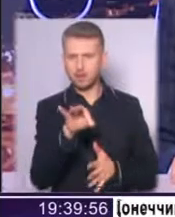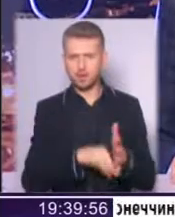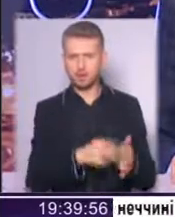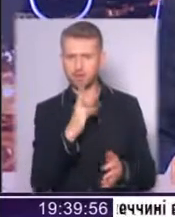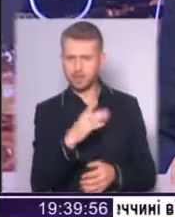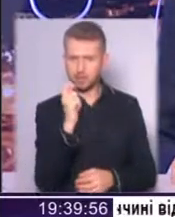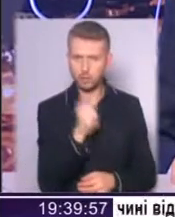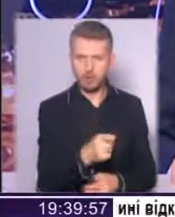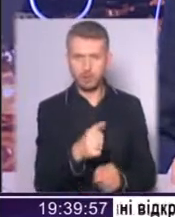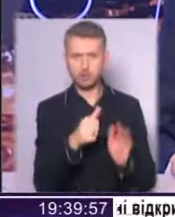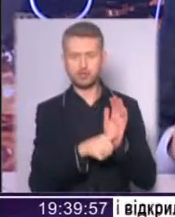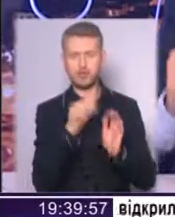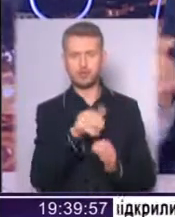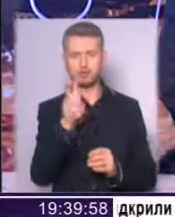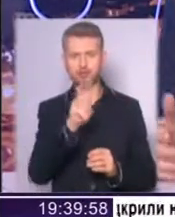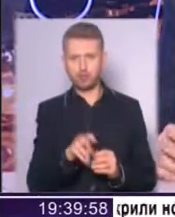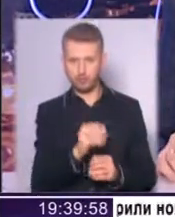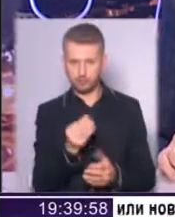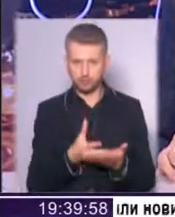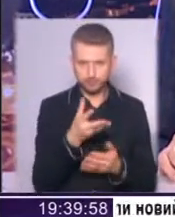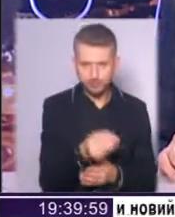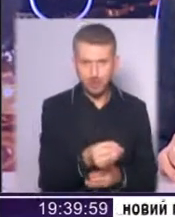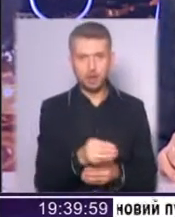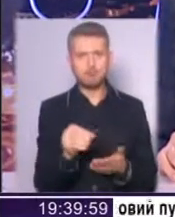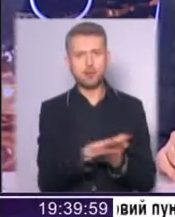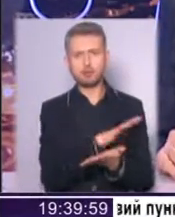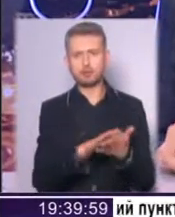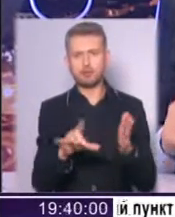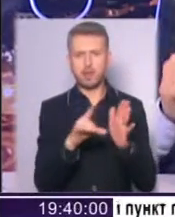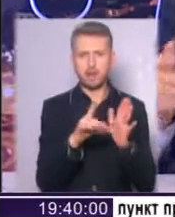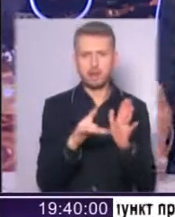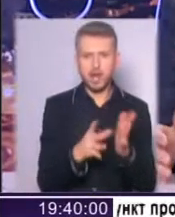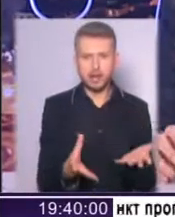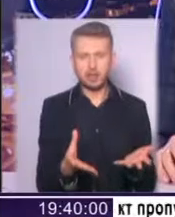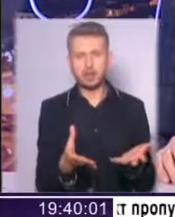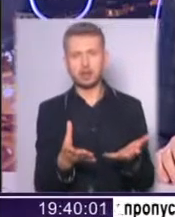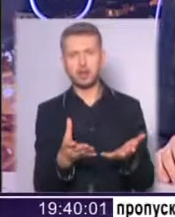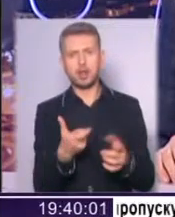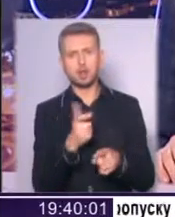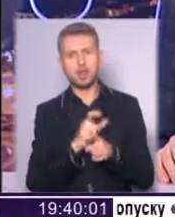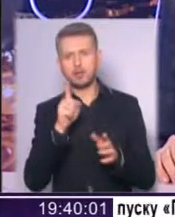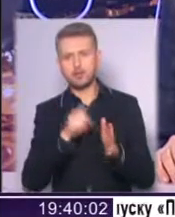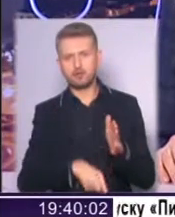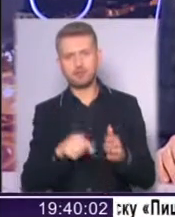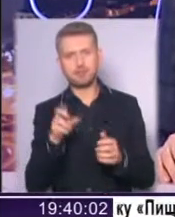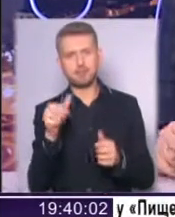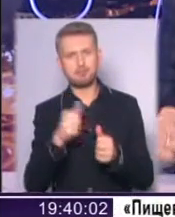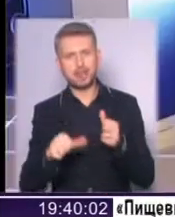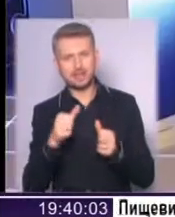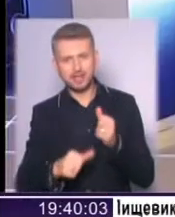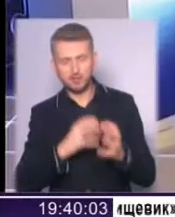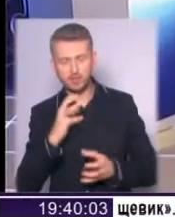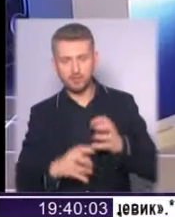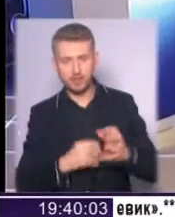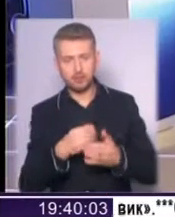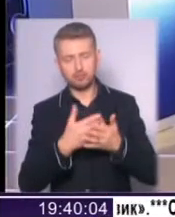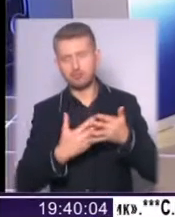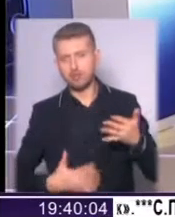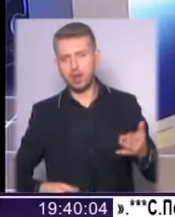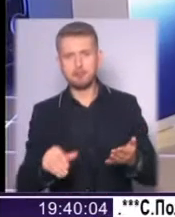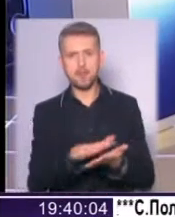перша програма, але тут розумієте, коли ти говориш про це людям, люди кажуть, ну а як, я в таких умовах, тобі держава нічого не допомагає. Це не так, як в Каддафі в свій час,